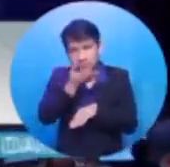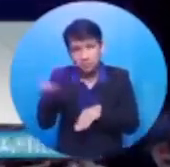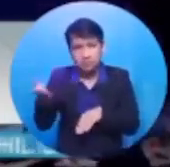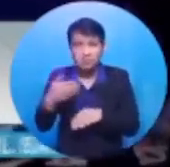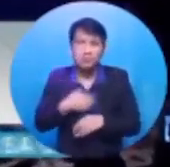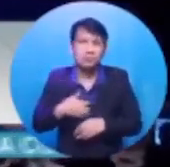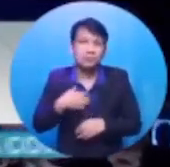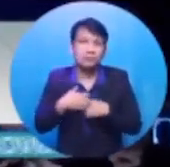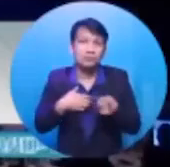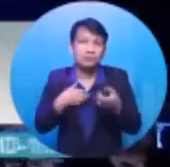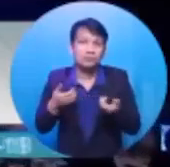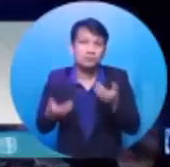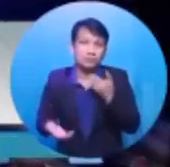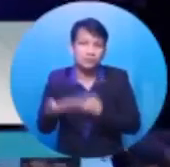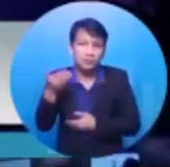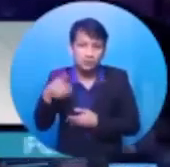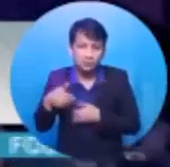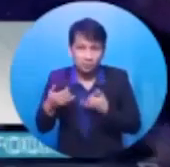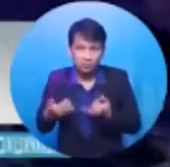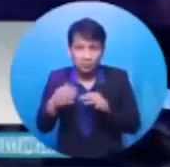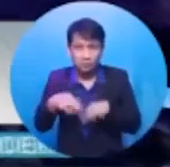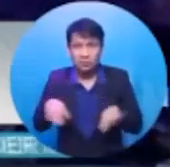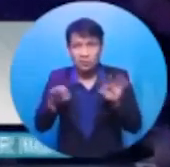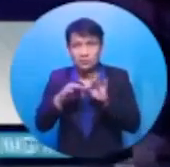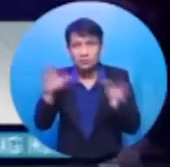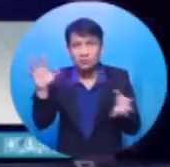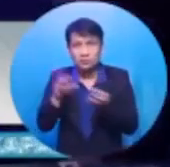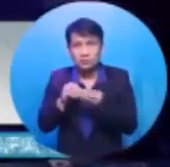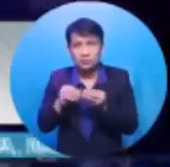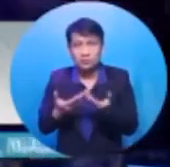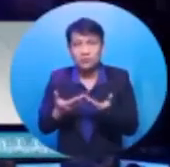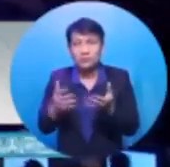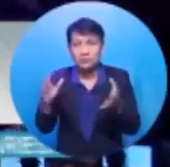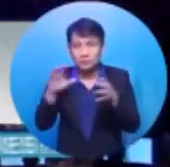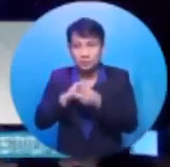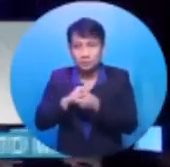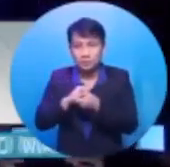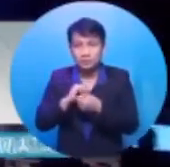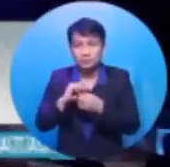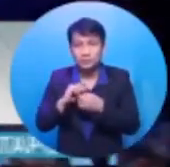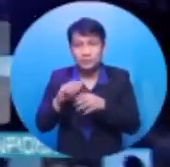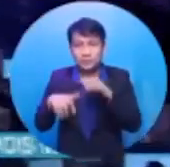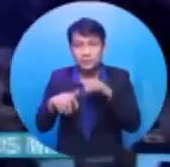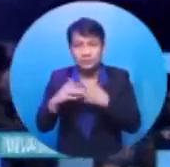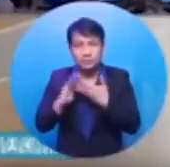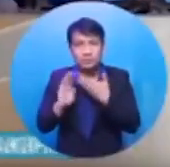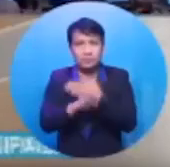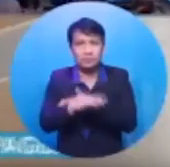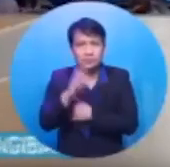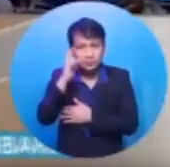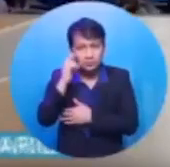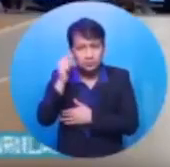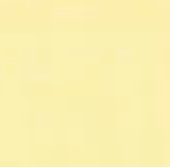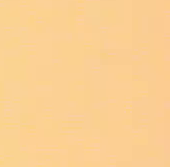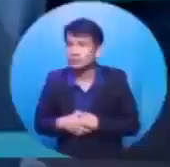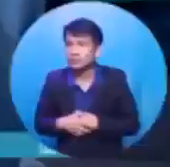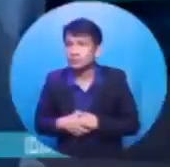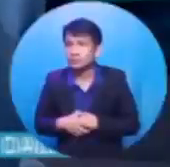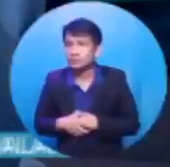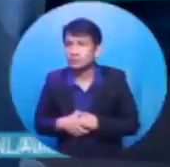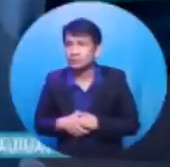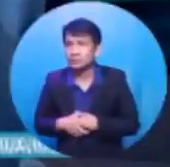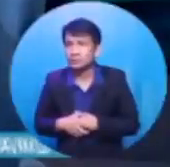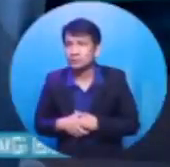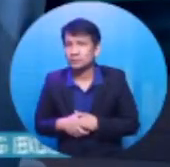Itong nireklamo na to ngayong umaga na ito, Idol. So ito yung round up ng mga keyboard warrior natin. Balik sa inyo dyan sa studio. Okay, thank you, MJ.